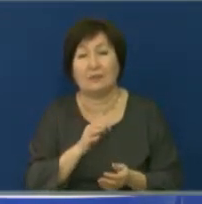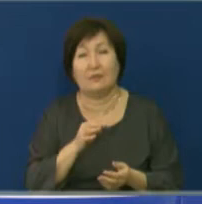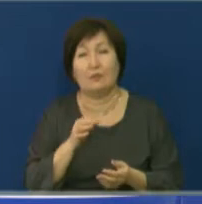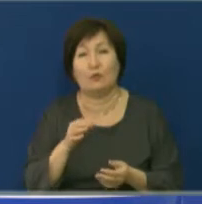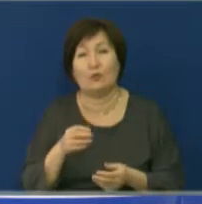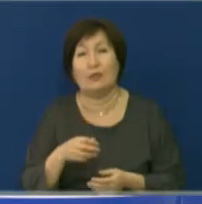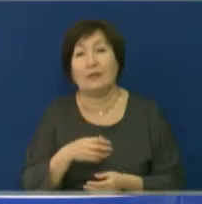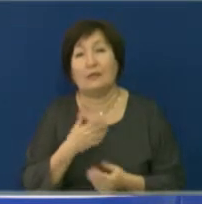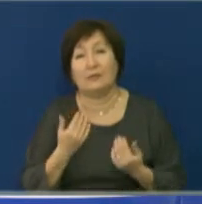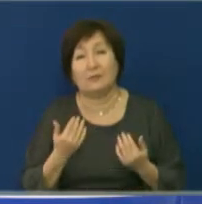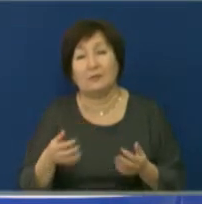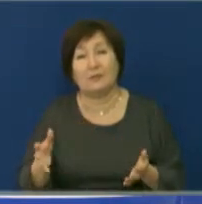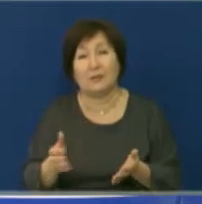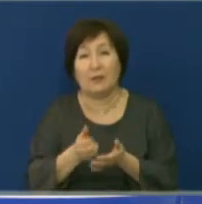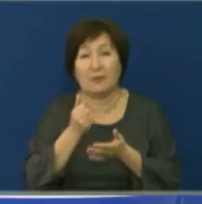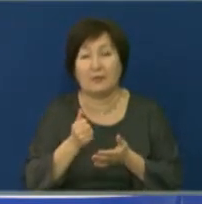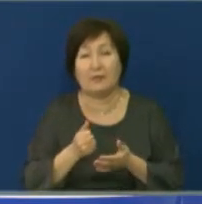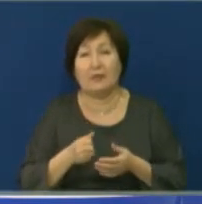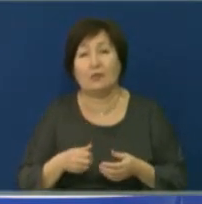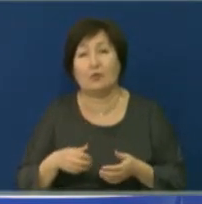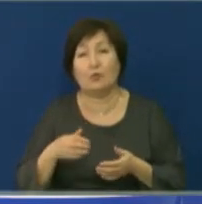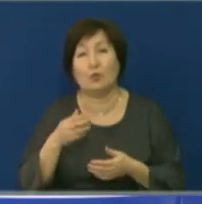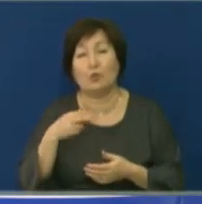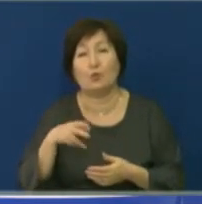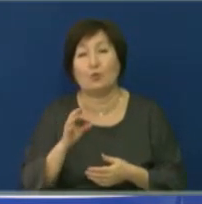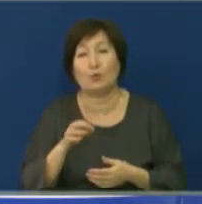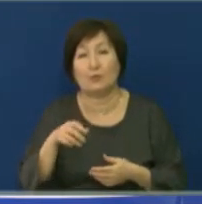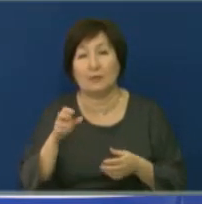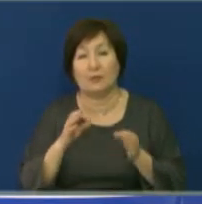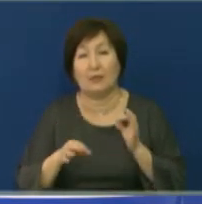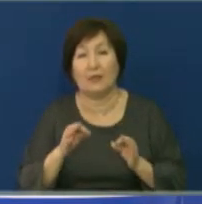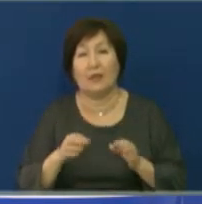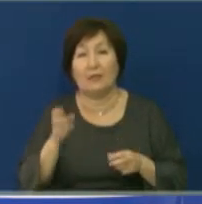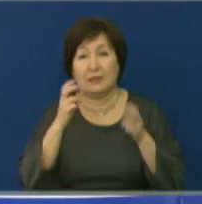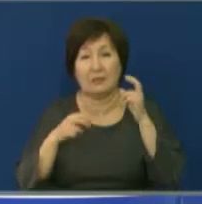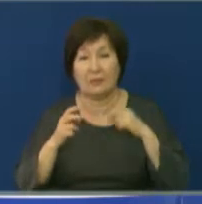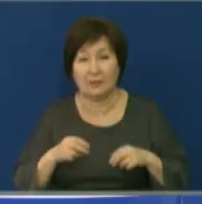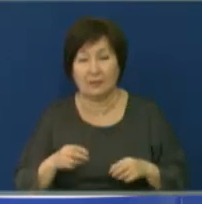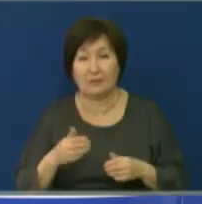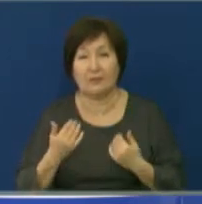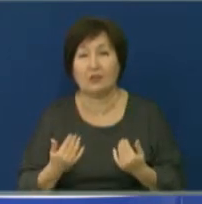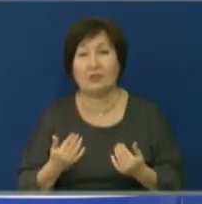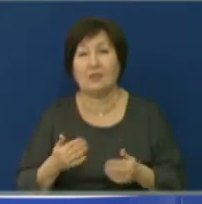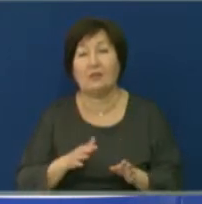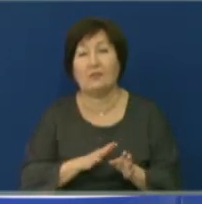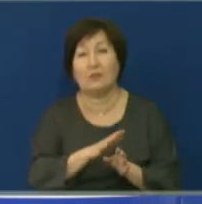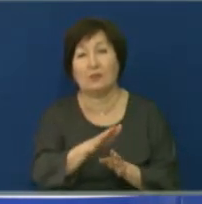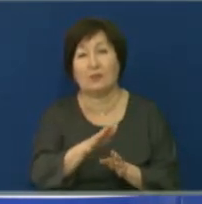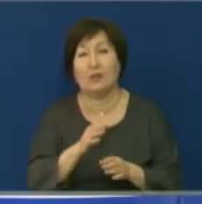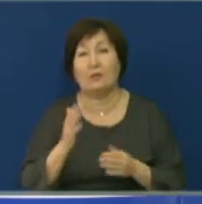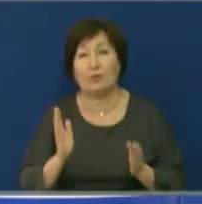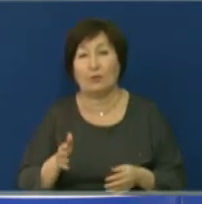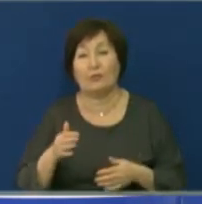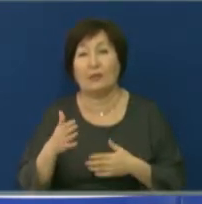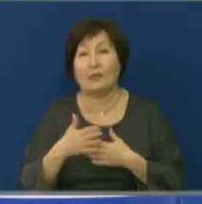под стражу. Досудебное расследование в отношении ее продолжается. В случае признания ее виновной, ей может быть назначено наказание